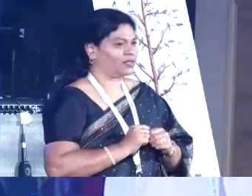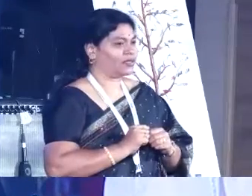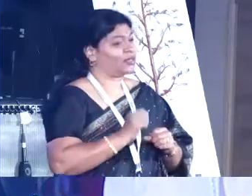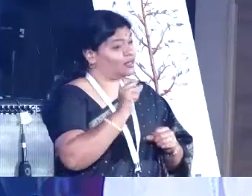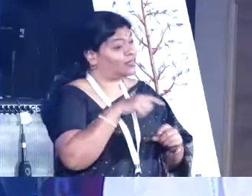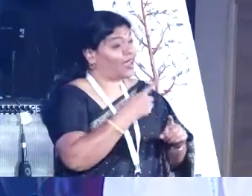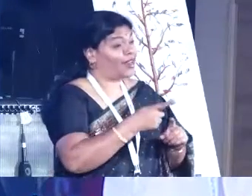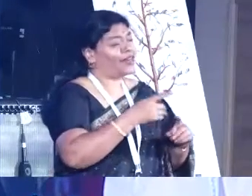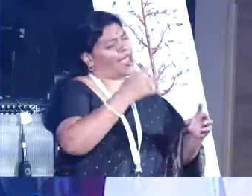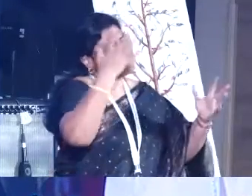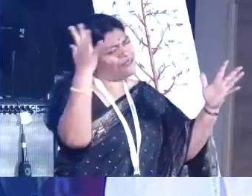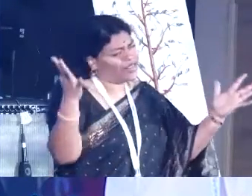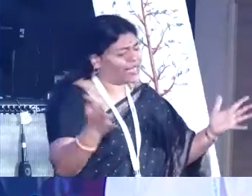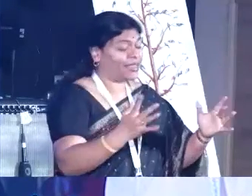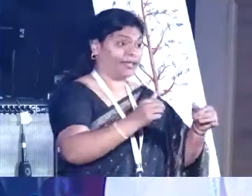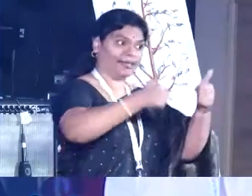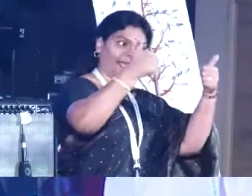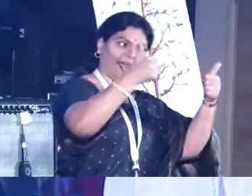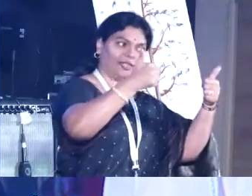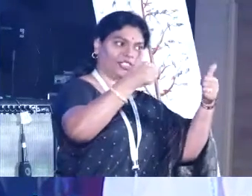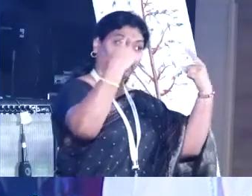तो वो क्या नहीं कर सकता?